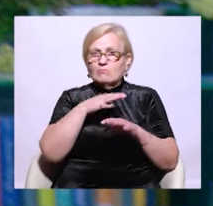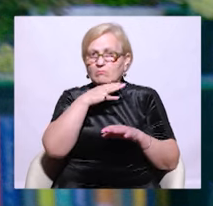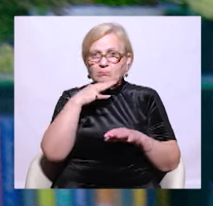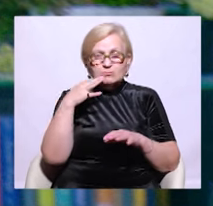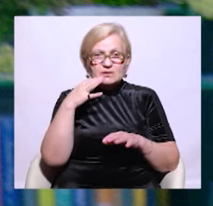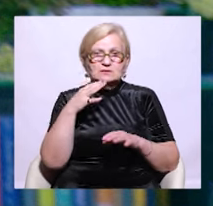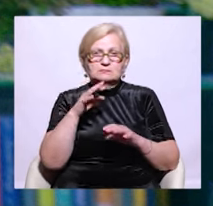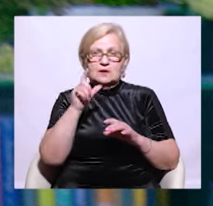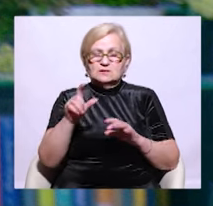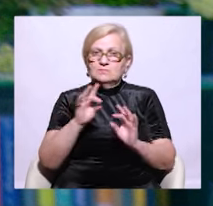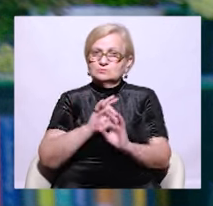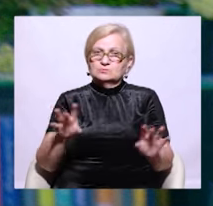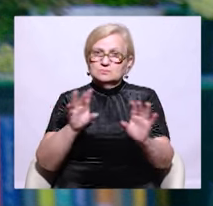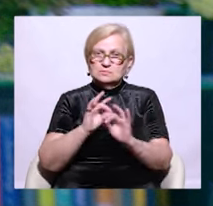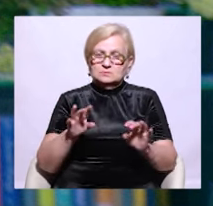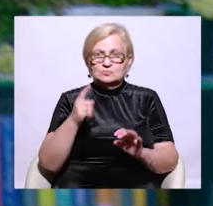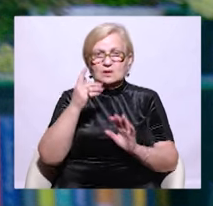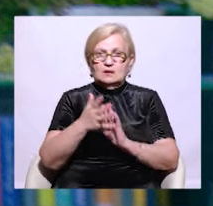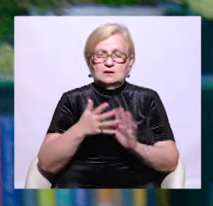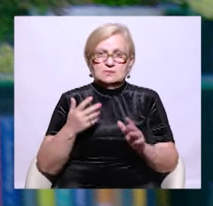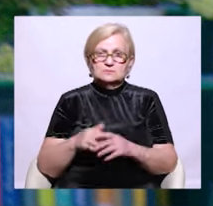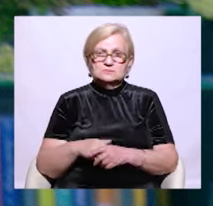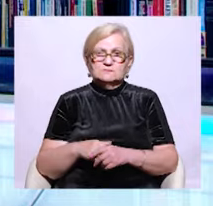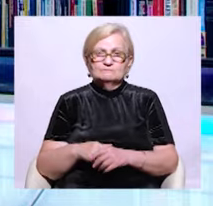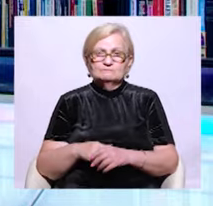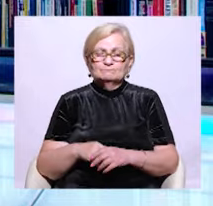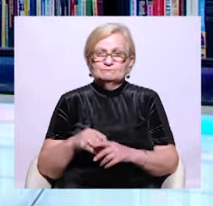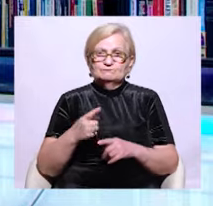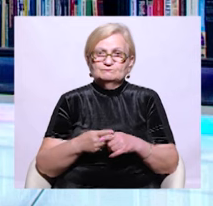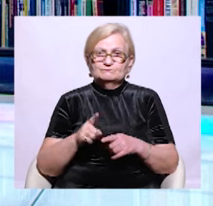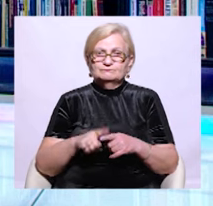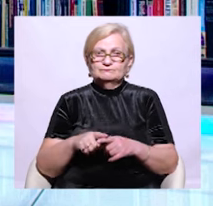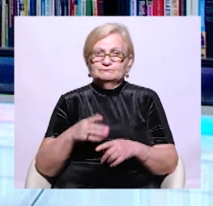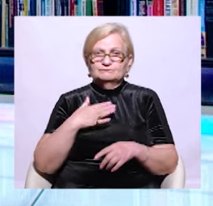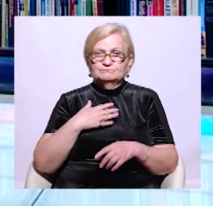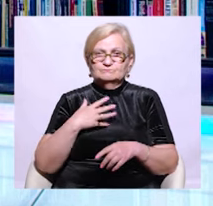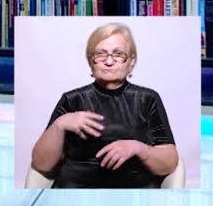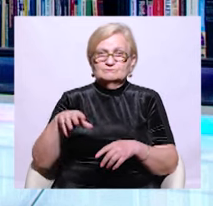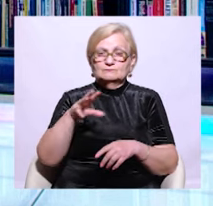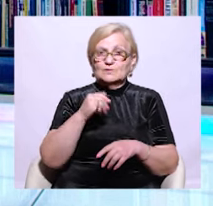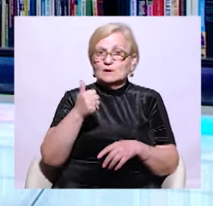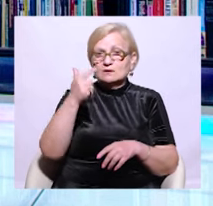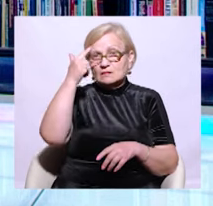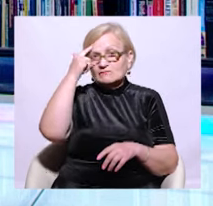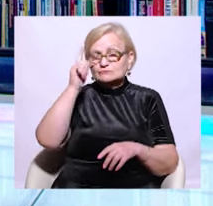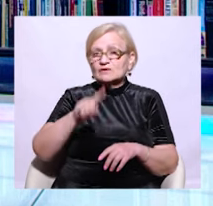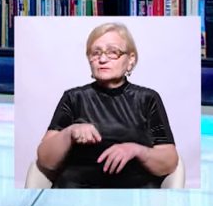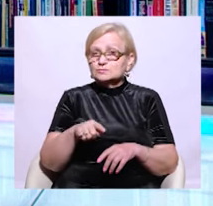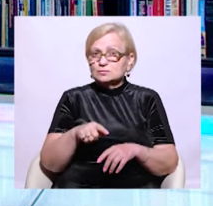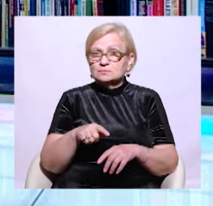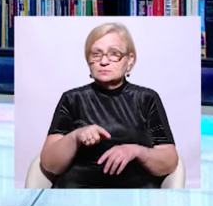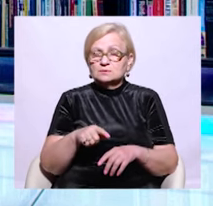ჯერ ახსაქმელი და მერე გასაგები, ბუნებრივია. ამიტომ ჩვენ კარგად ვაცნობიერებდეთ უნდა,